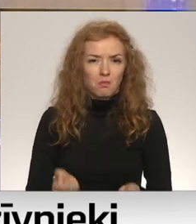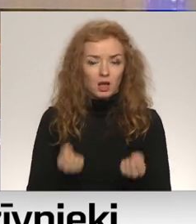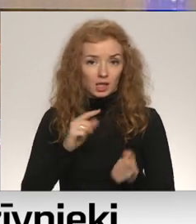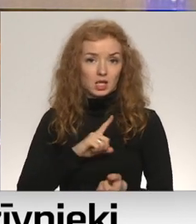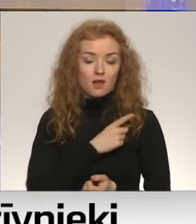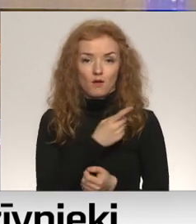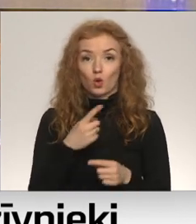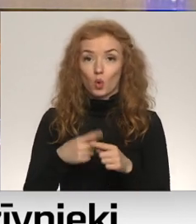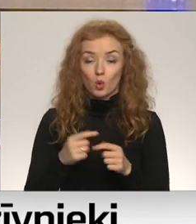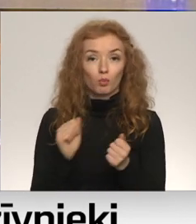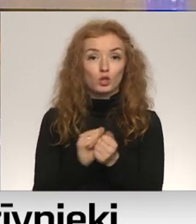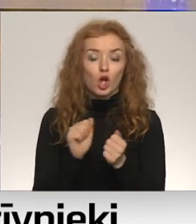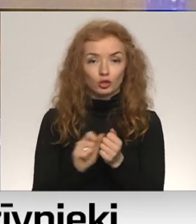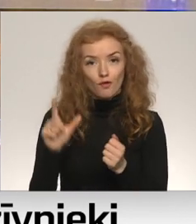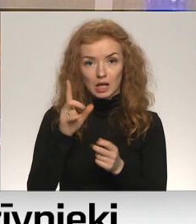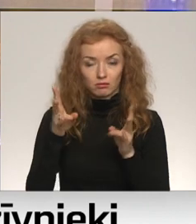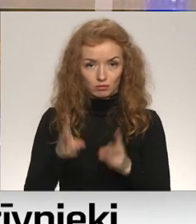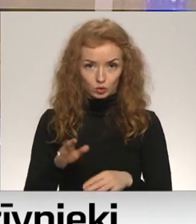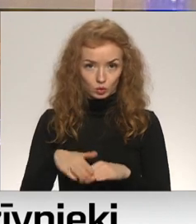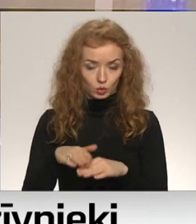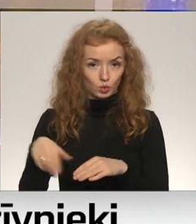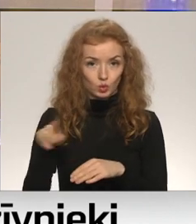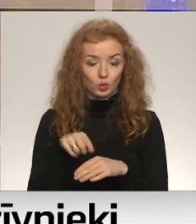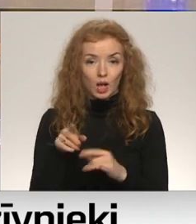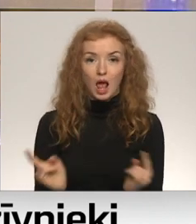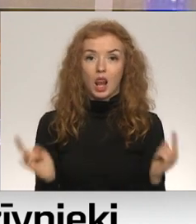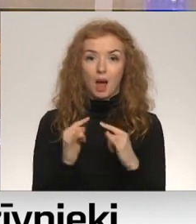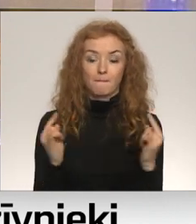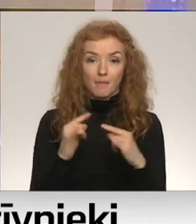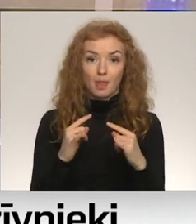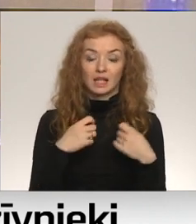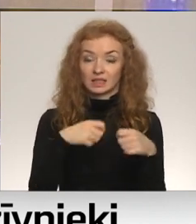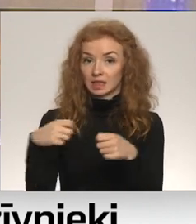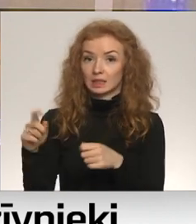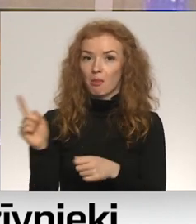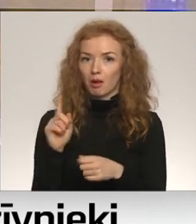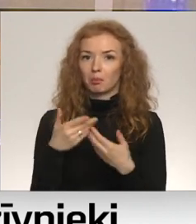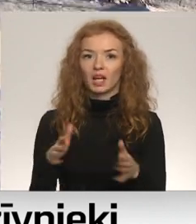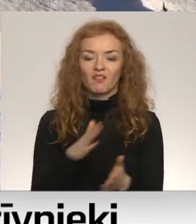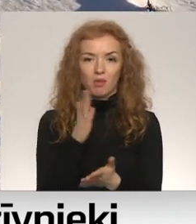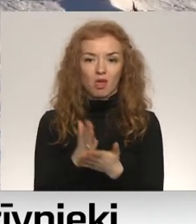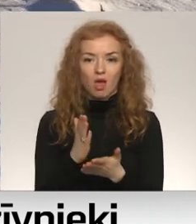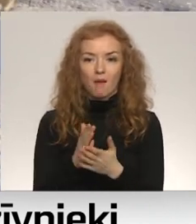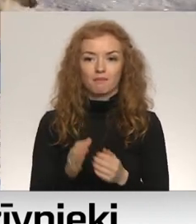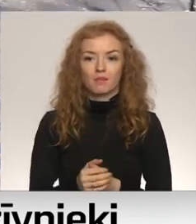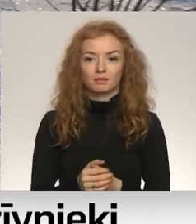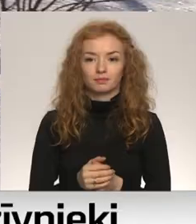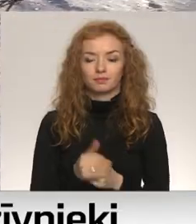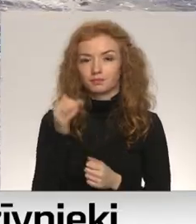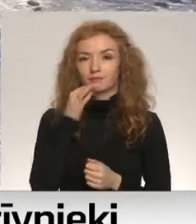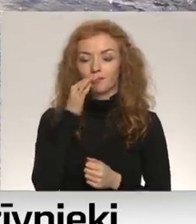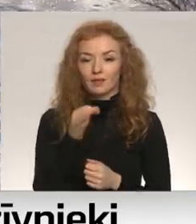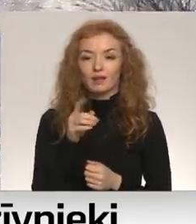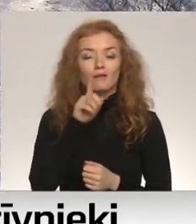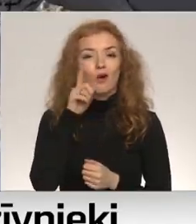rīkiem nereti nāks suņiem. Lielākā problēma ir tā, ka lamatas tirdzniecībā ir brīvi pieejamas. Saulainā ziemas rītā divus